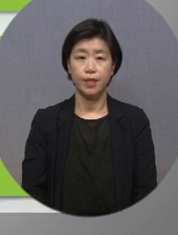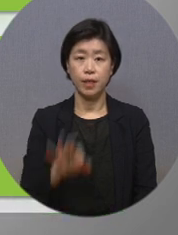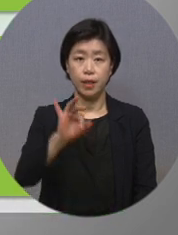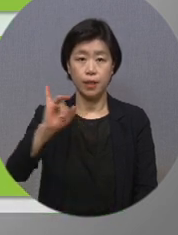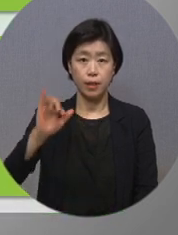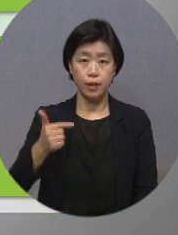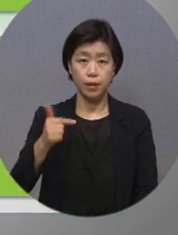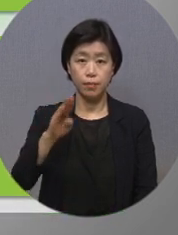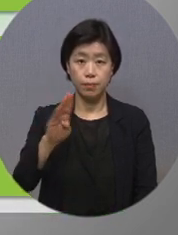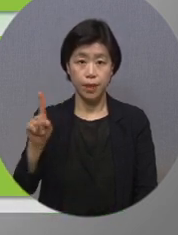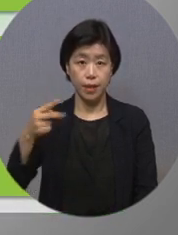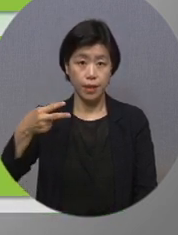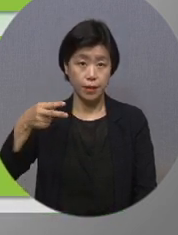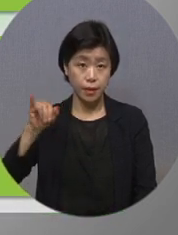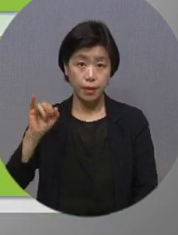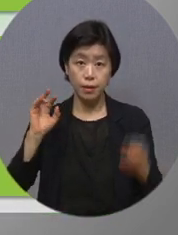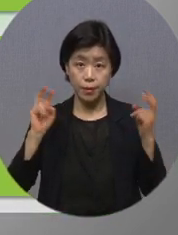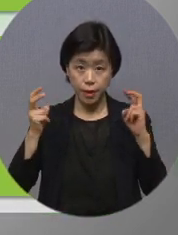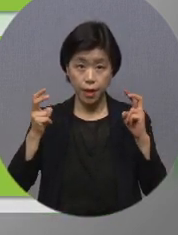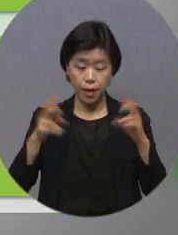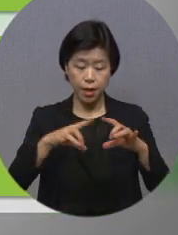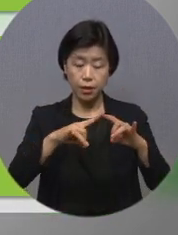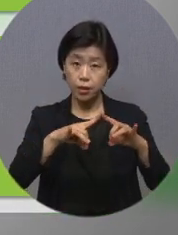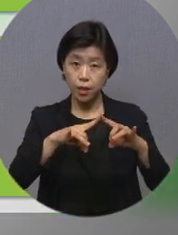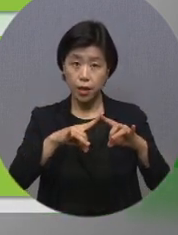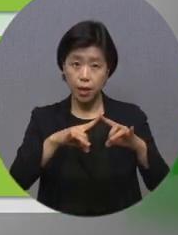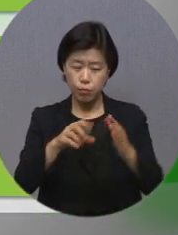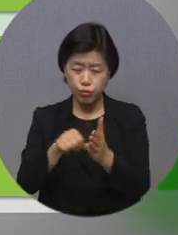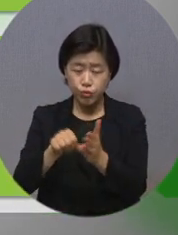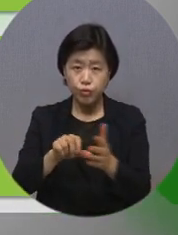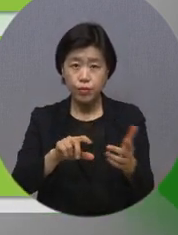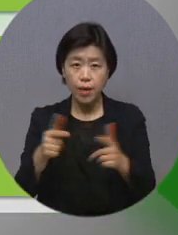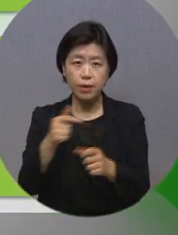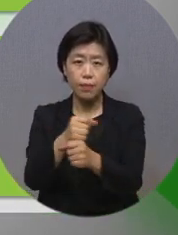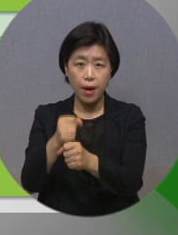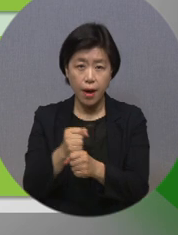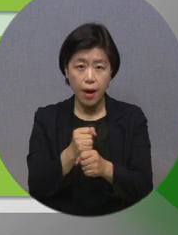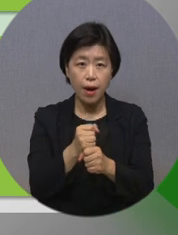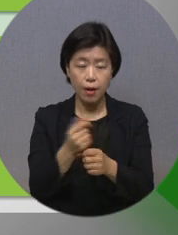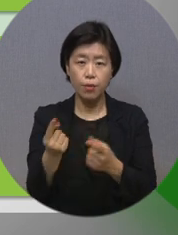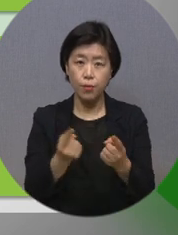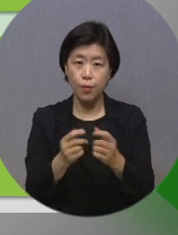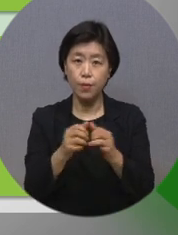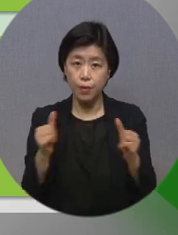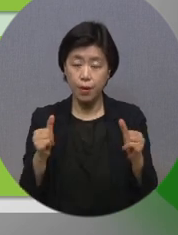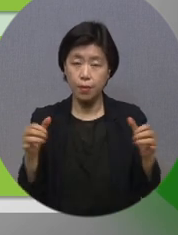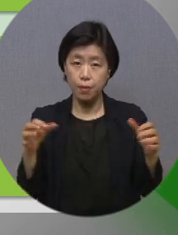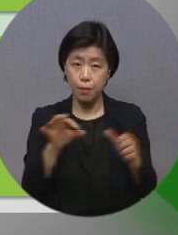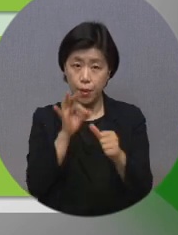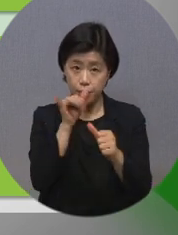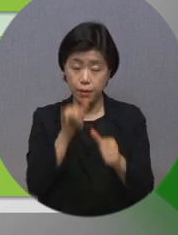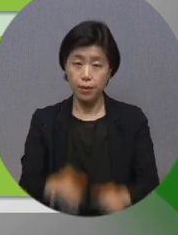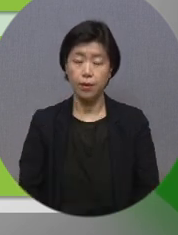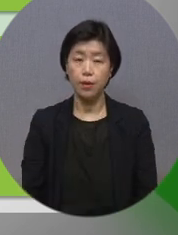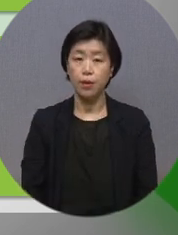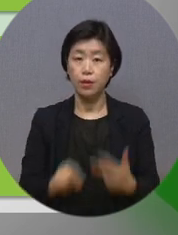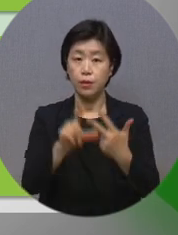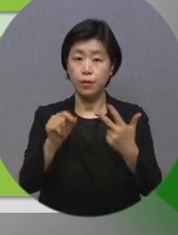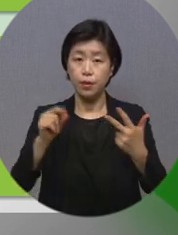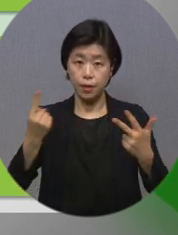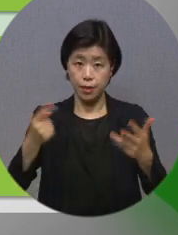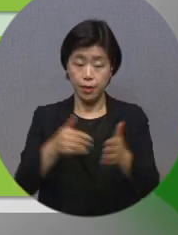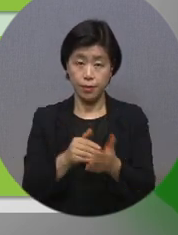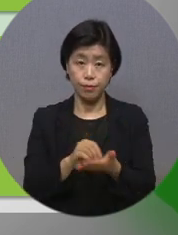주식회사 인바디에서 전자부품 제품 생산기계 조작원을 모집합니다. 접수 마감일은 7월